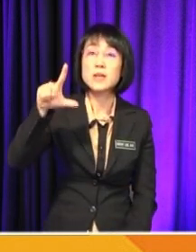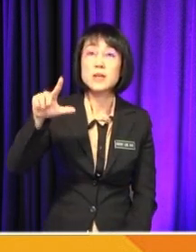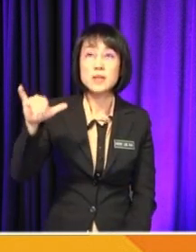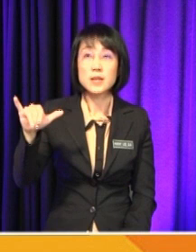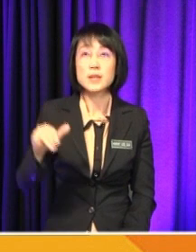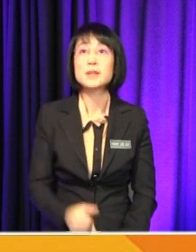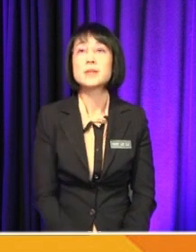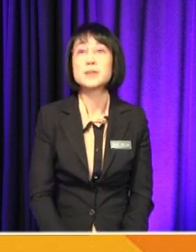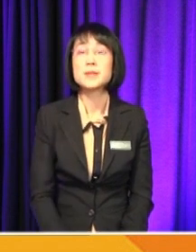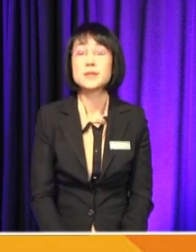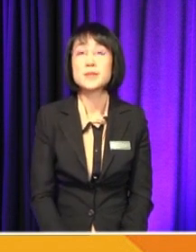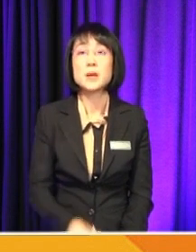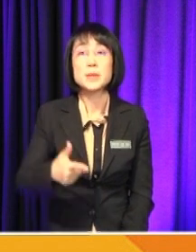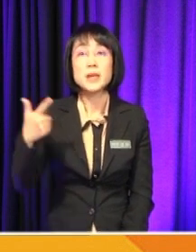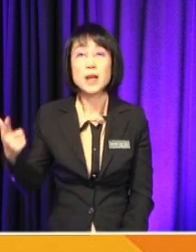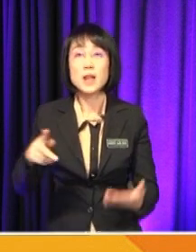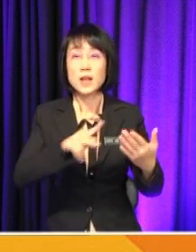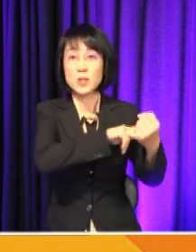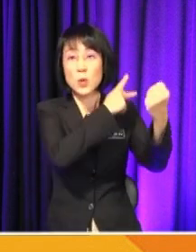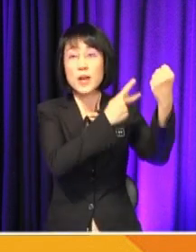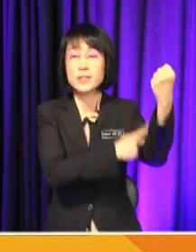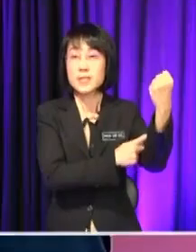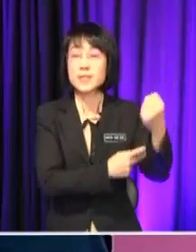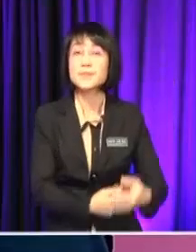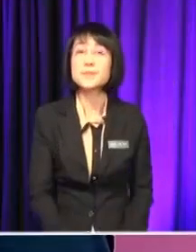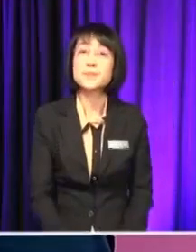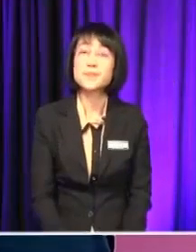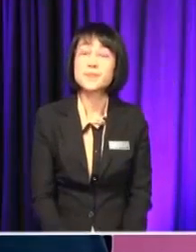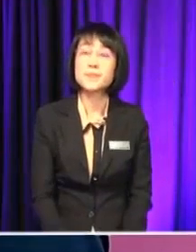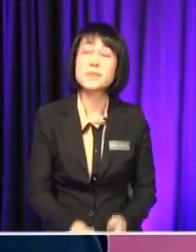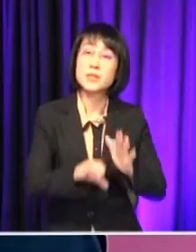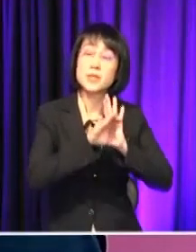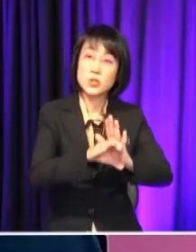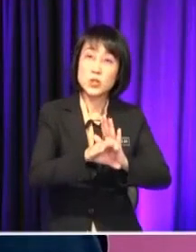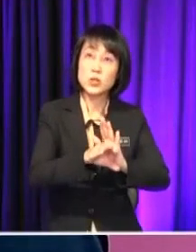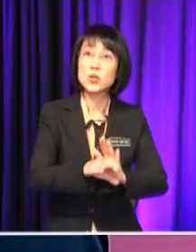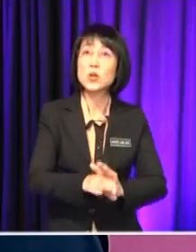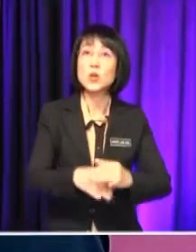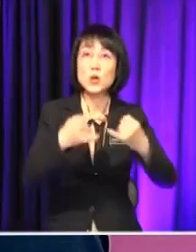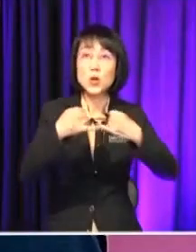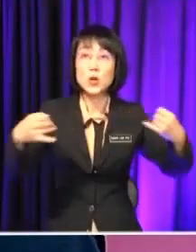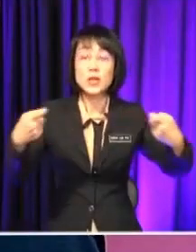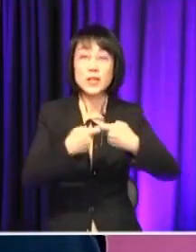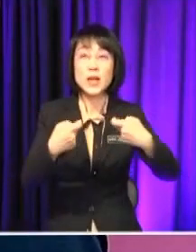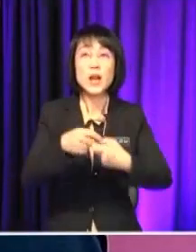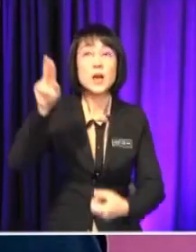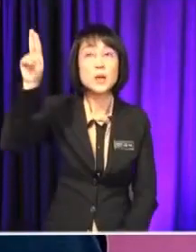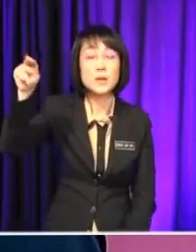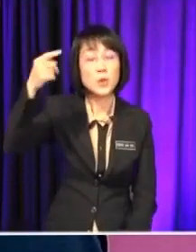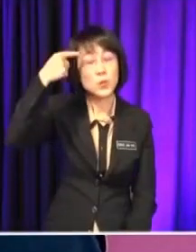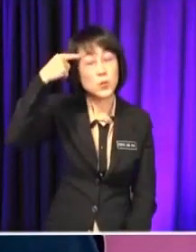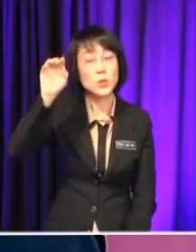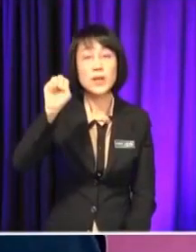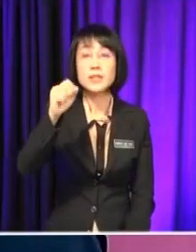ke power atau sebalik ataupun bakalan bakalan kuasa jadi ini adalah contoh Lita pemasangan untuk SQL LTE